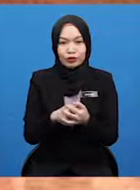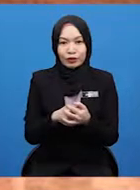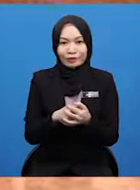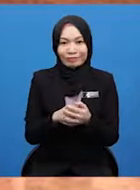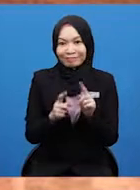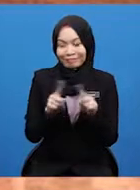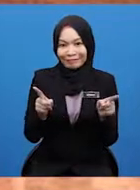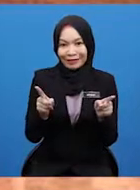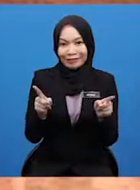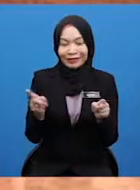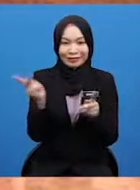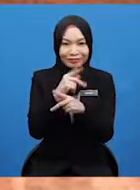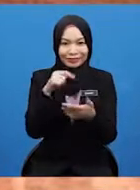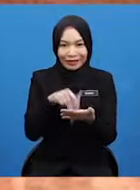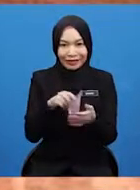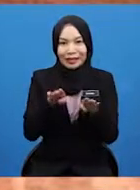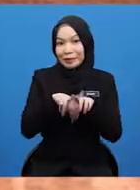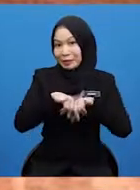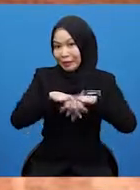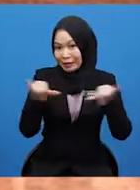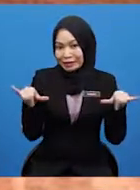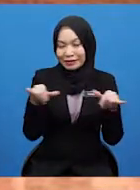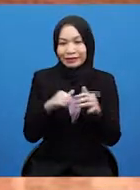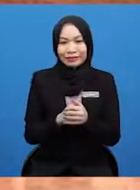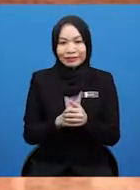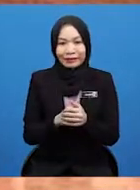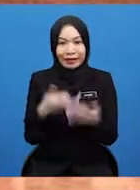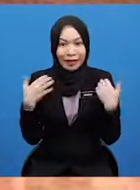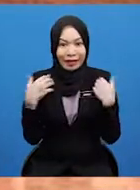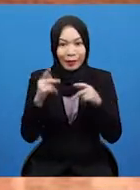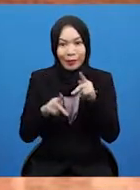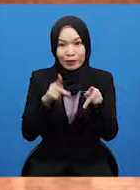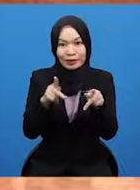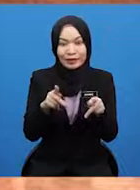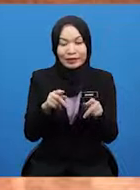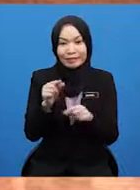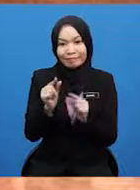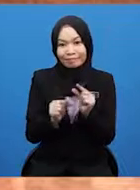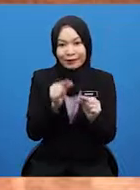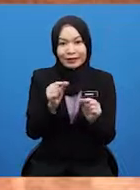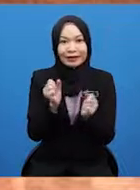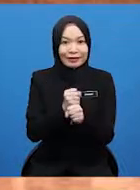agak berbeza kerana kita perlu melalui proses gerak kerja.